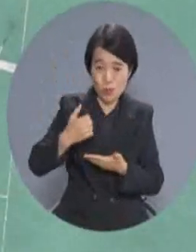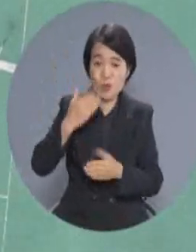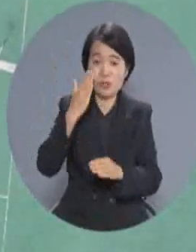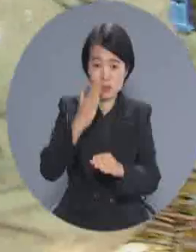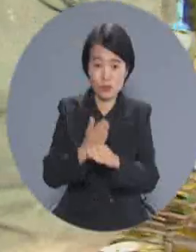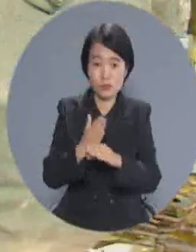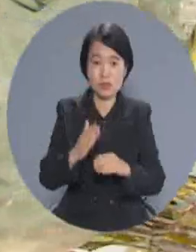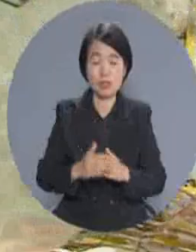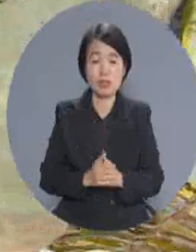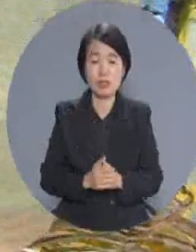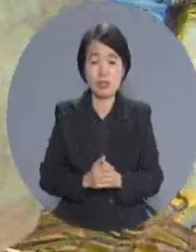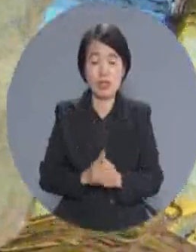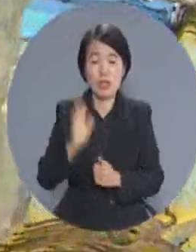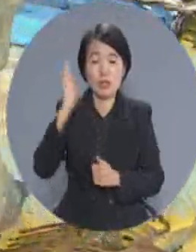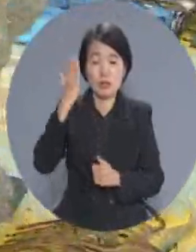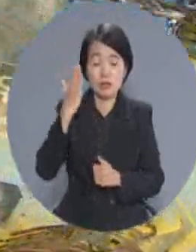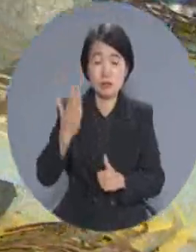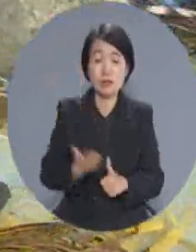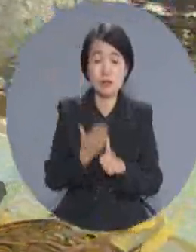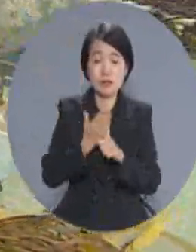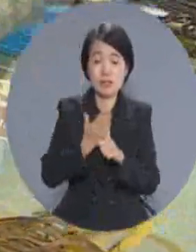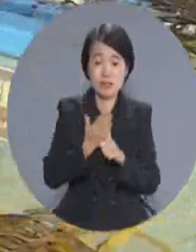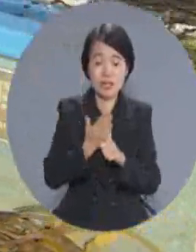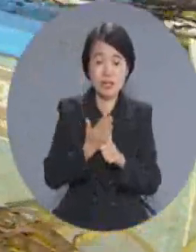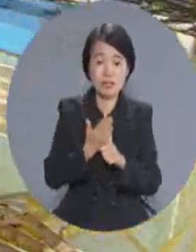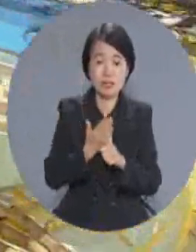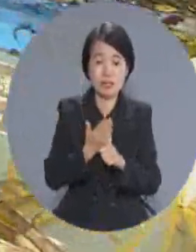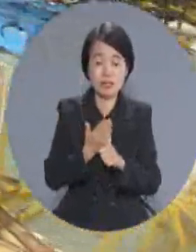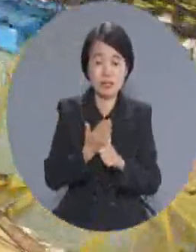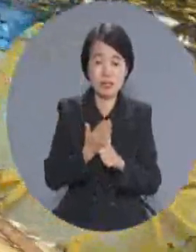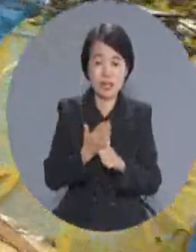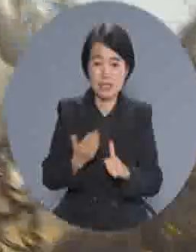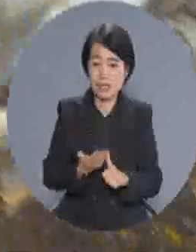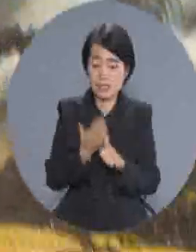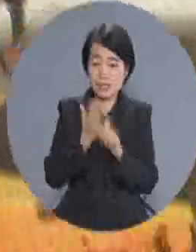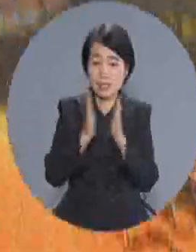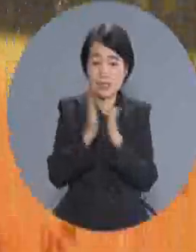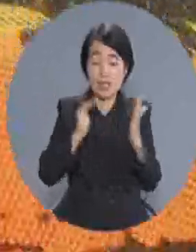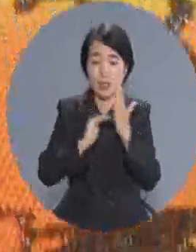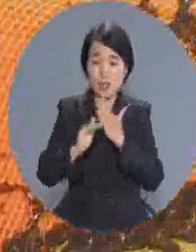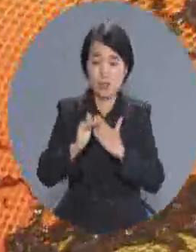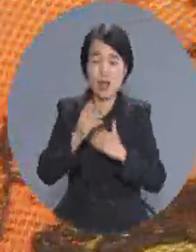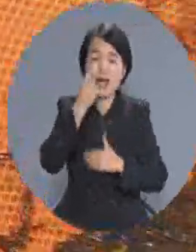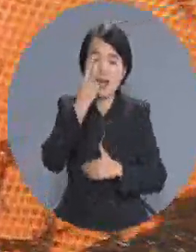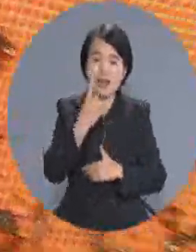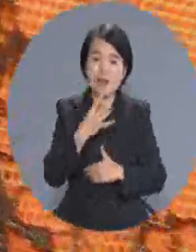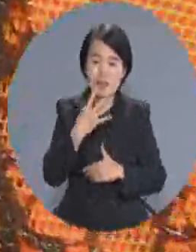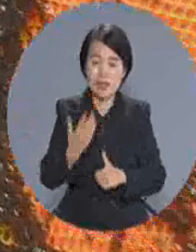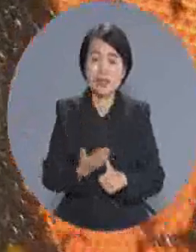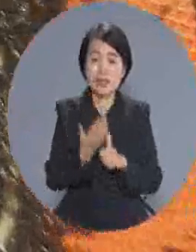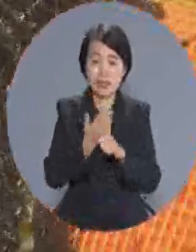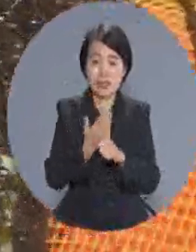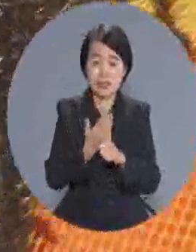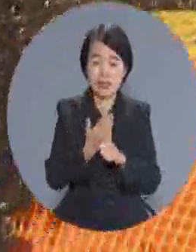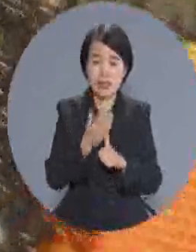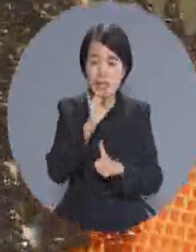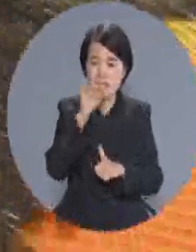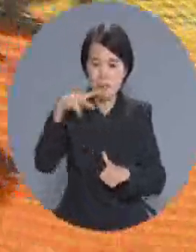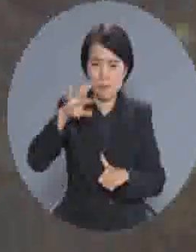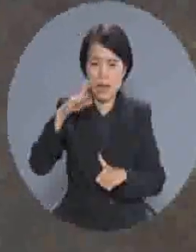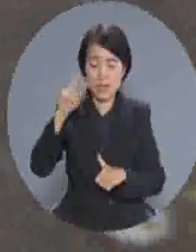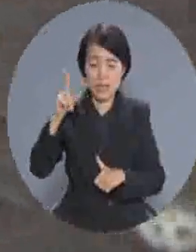한창입니다. 요즘 생산되는 김은 김 양식 시작 이후 딱 한 달 정도만 생산되는 잇바디